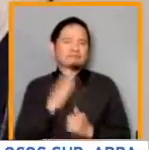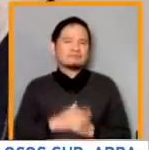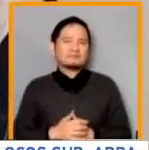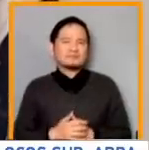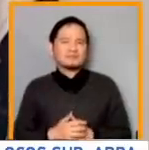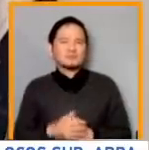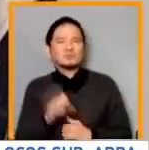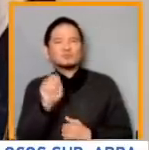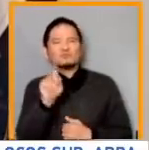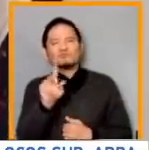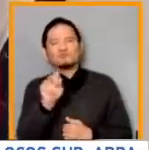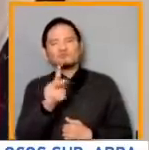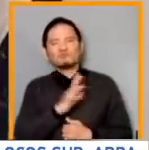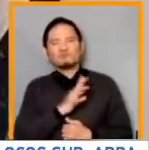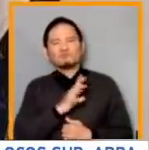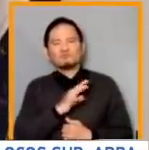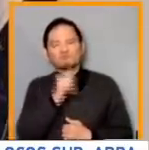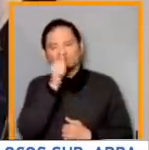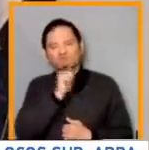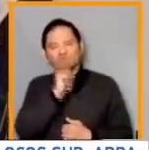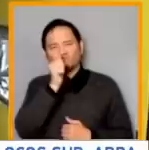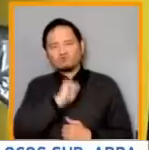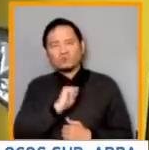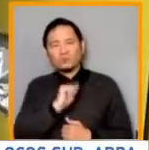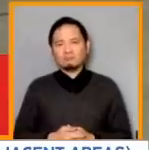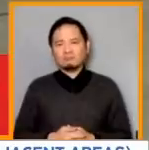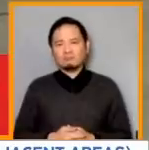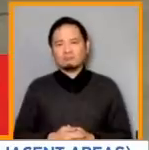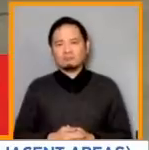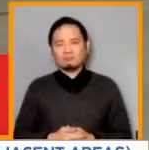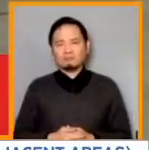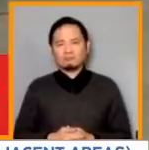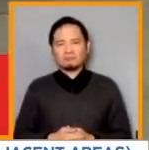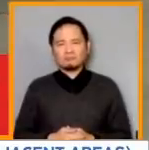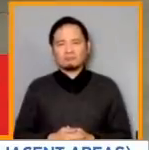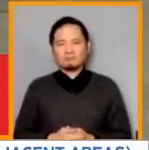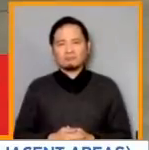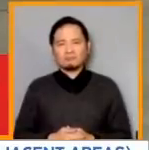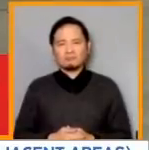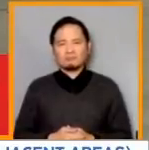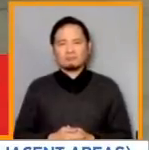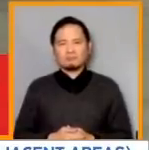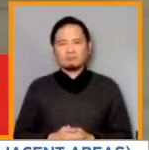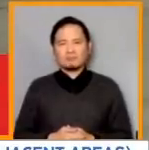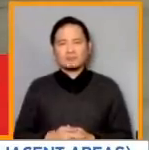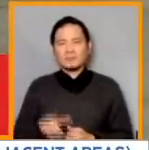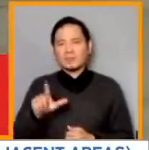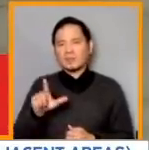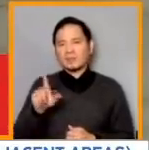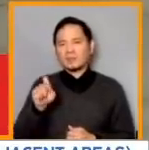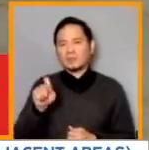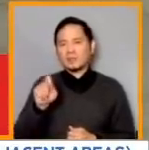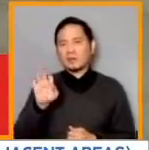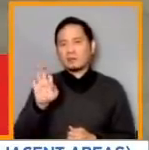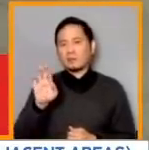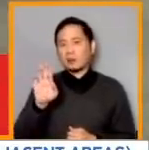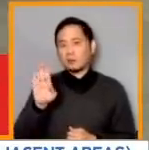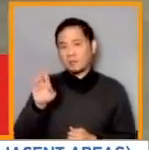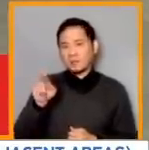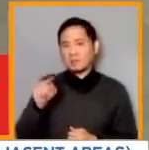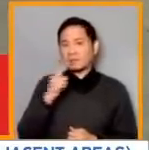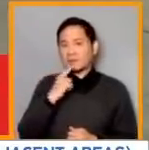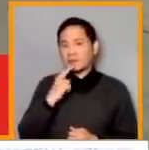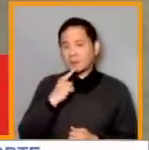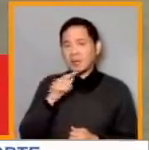naman po merong privilege na may libre. Abril ang sabi ng LTFRB na magsisimula ang libreng